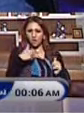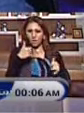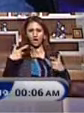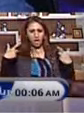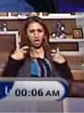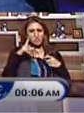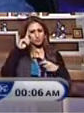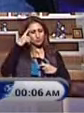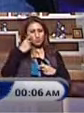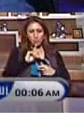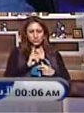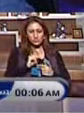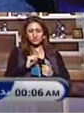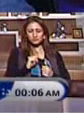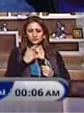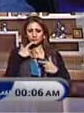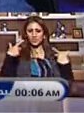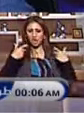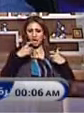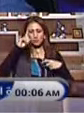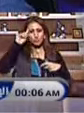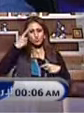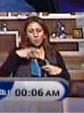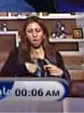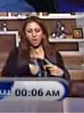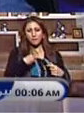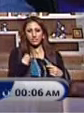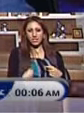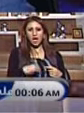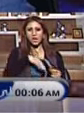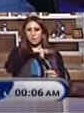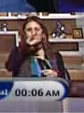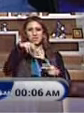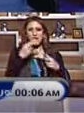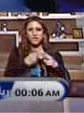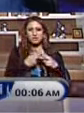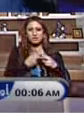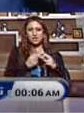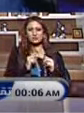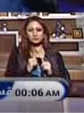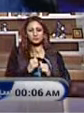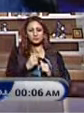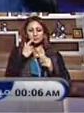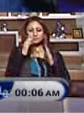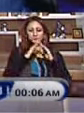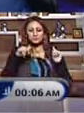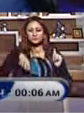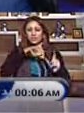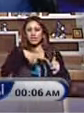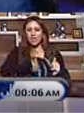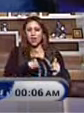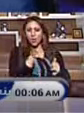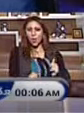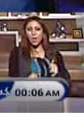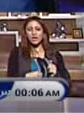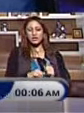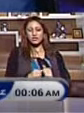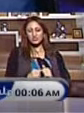مصر مهما حدث لن تحدث حرب اهليه لا الشعب المصري ينه واحده احنا مش عرقيات ولا